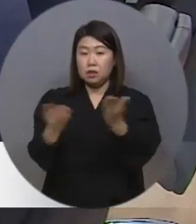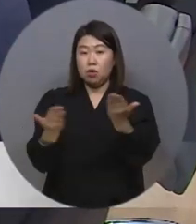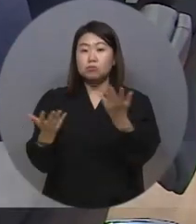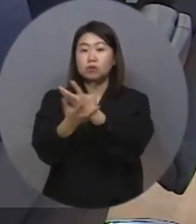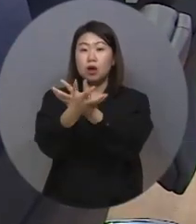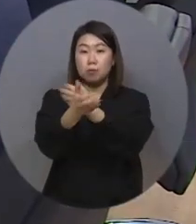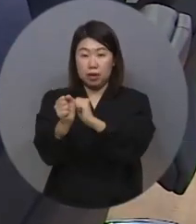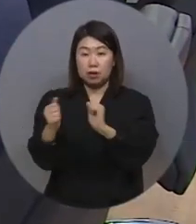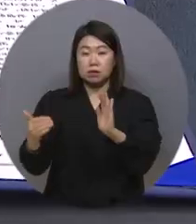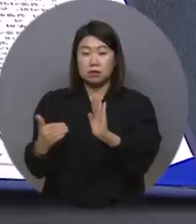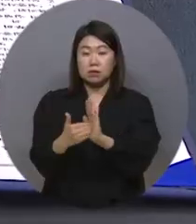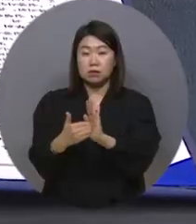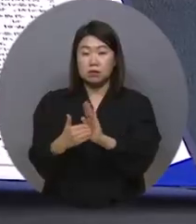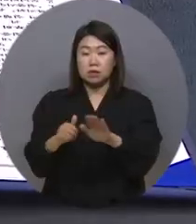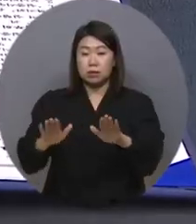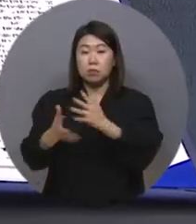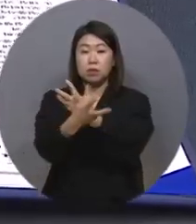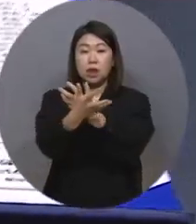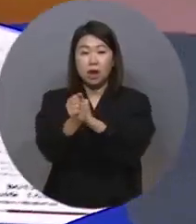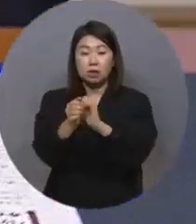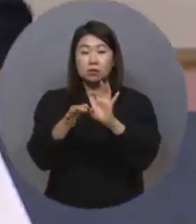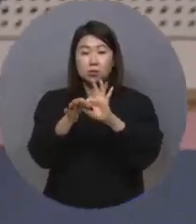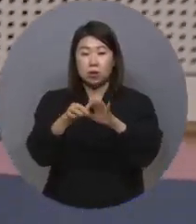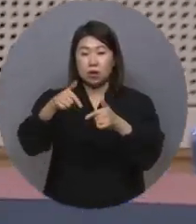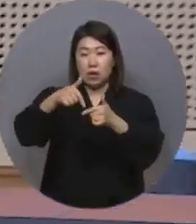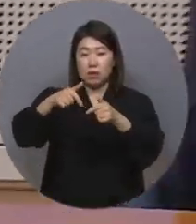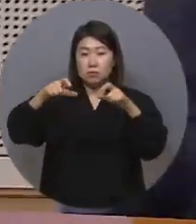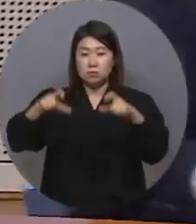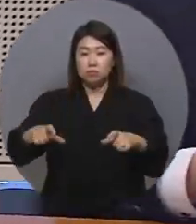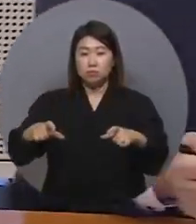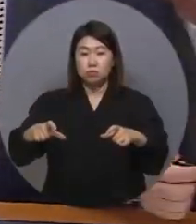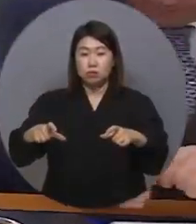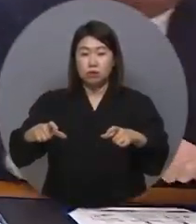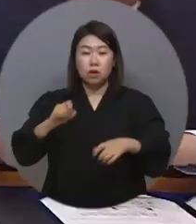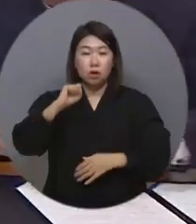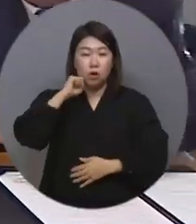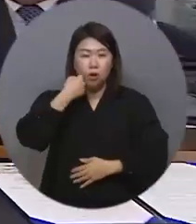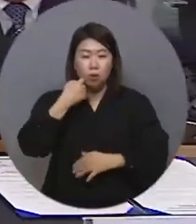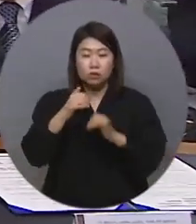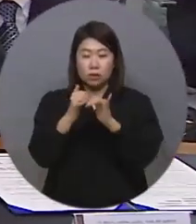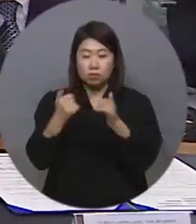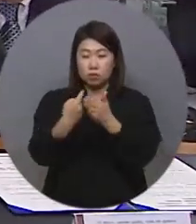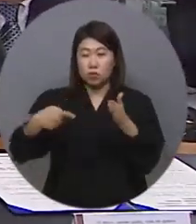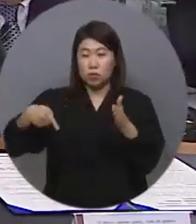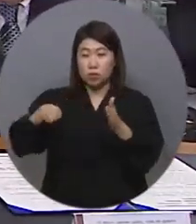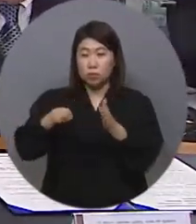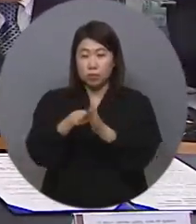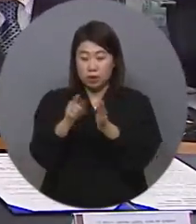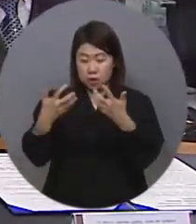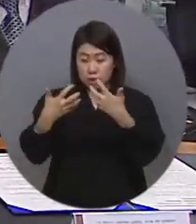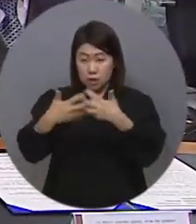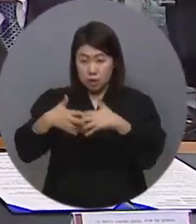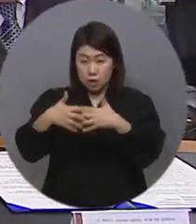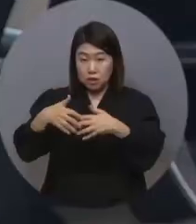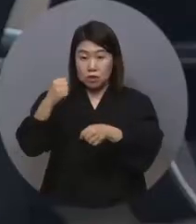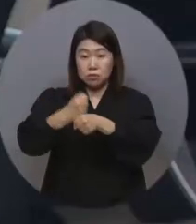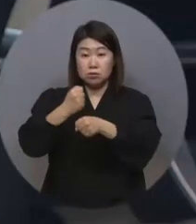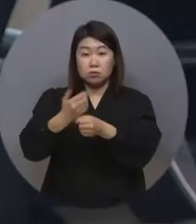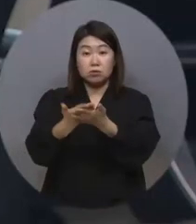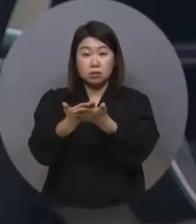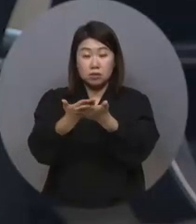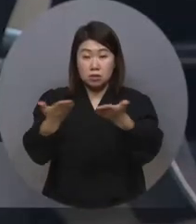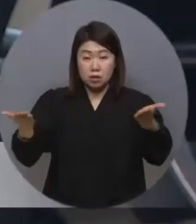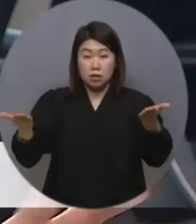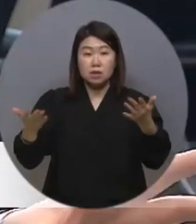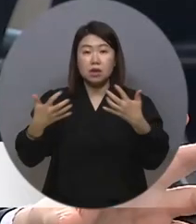체결했습니다. 이번 협약을 통해 강남구는 취약계층을 위한 스마트 케어 기기를 취약 가구에 보급합니다.